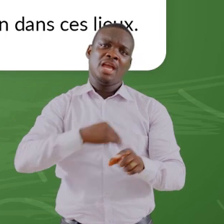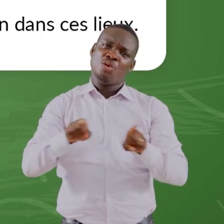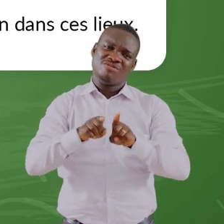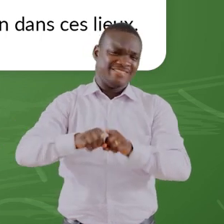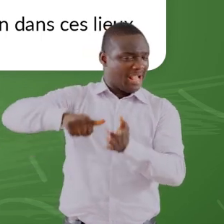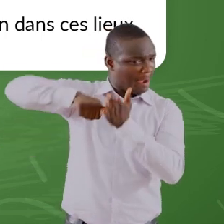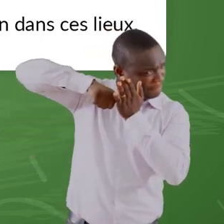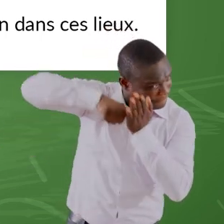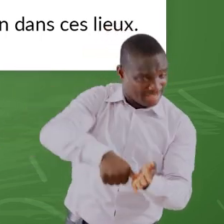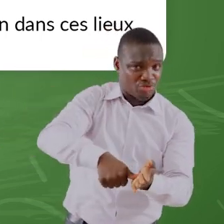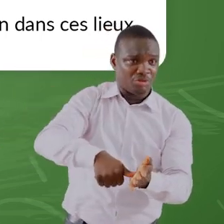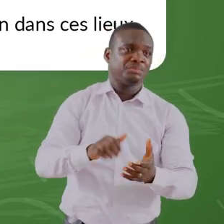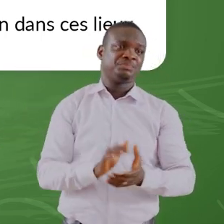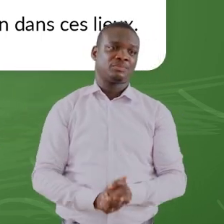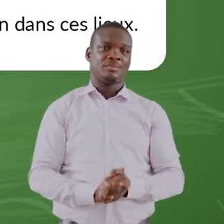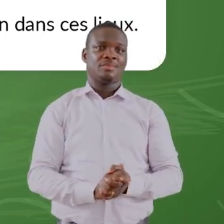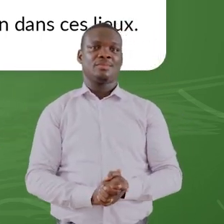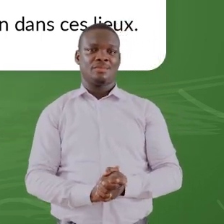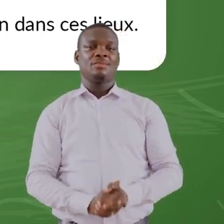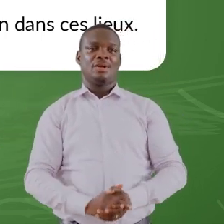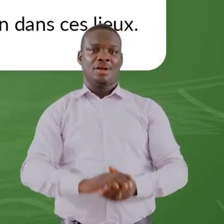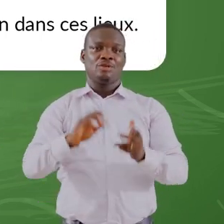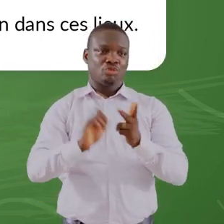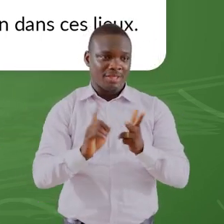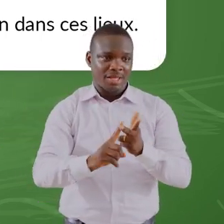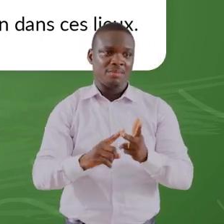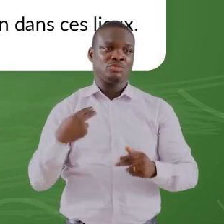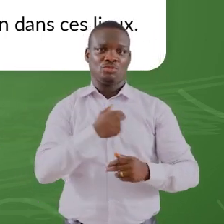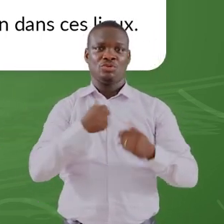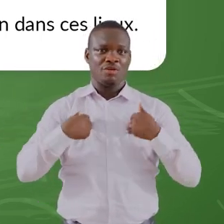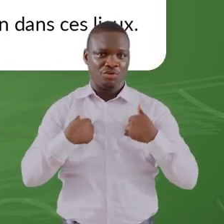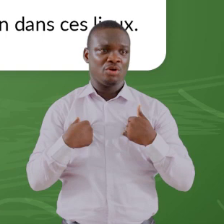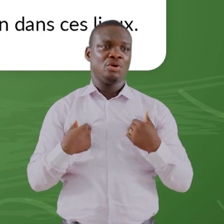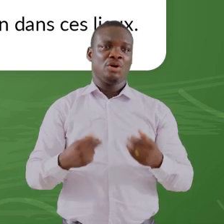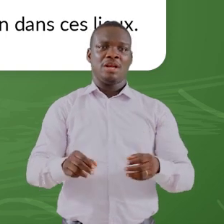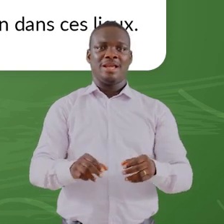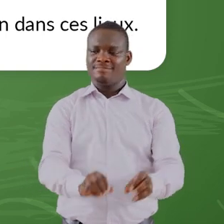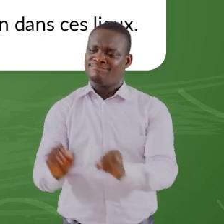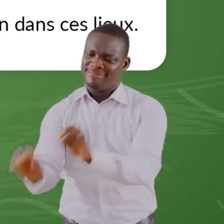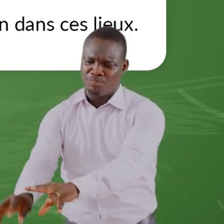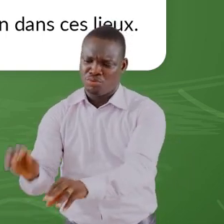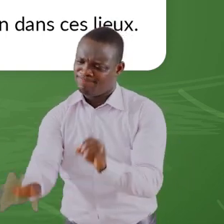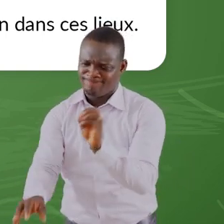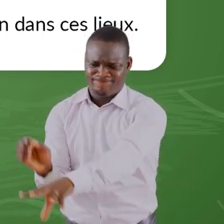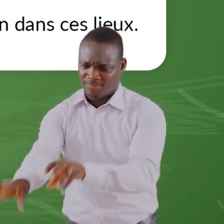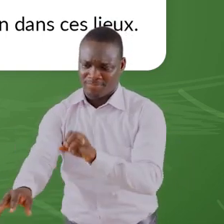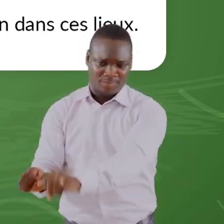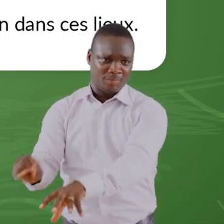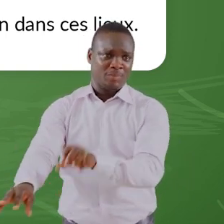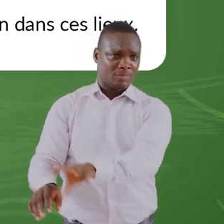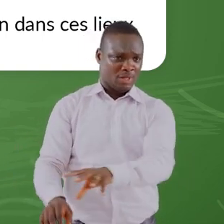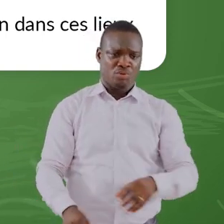la température et de la pression. En troisième étape, nous avons le dépôt ou